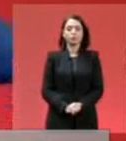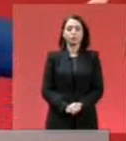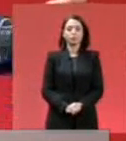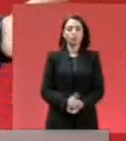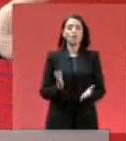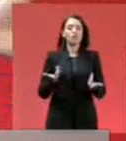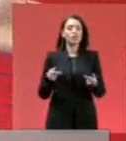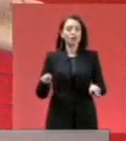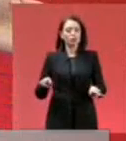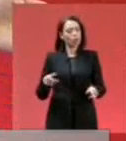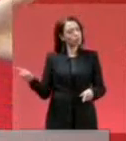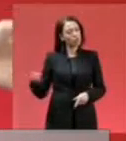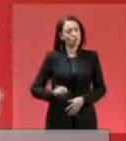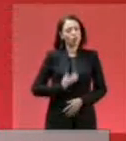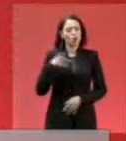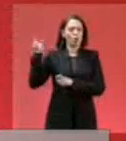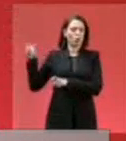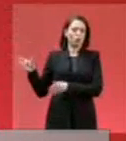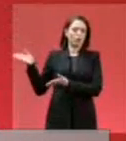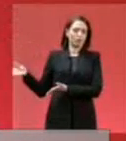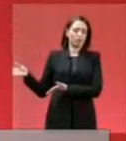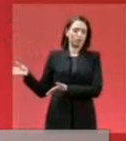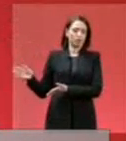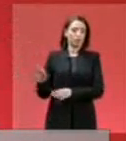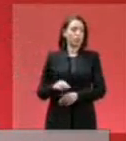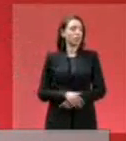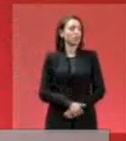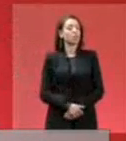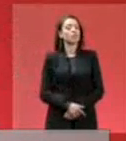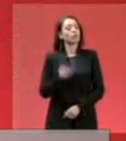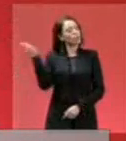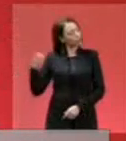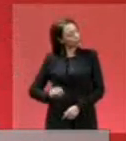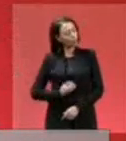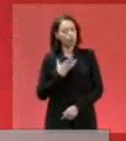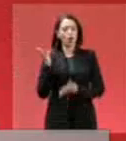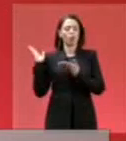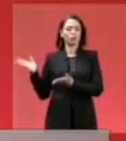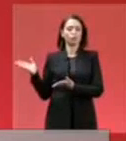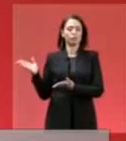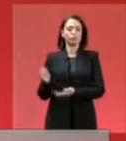Βέβαια αυτό το διαισθάνονται και οι ίδιοι. Και ακριβώς επειδή το διαισθάνονται και οι ίδιοι,